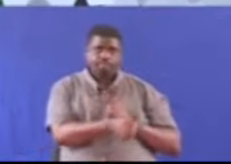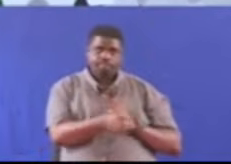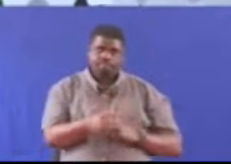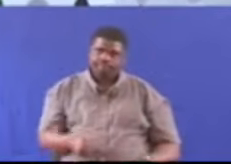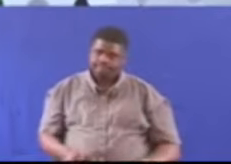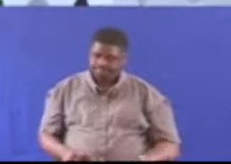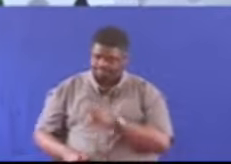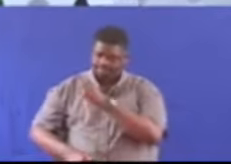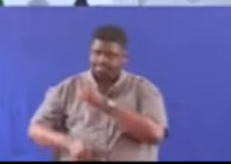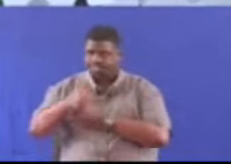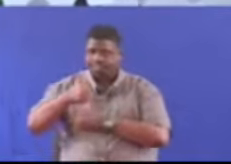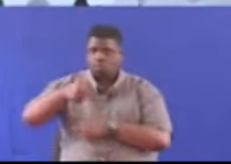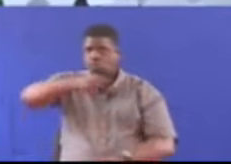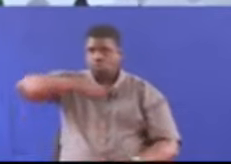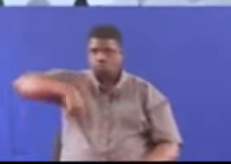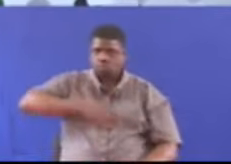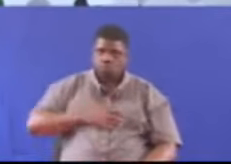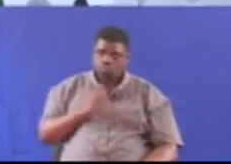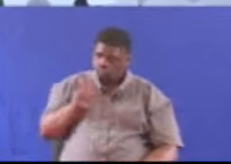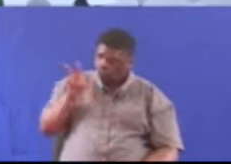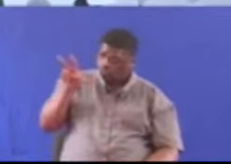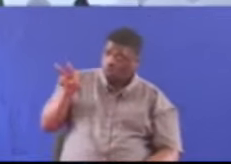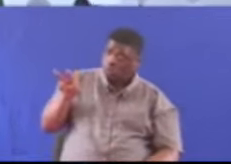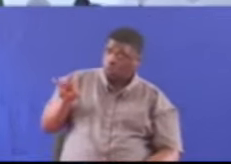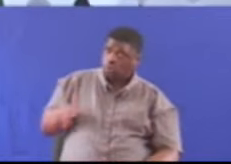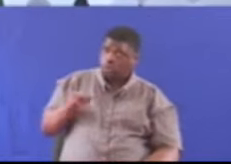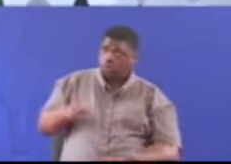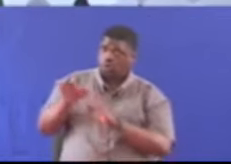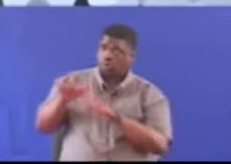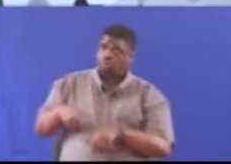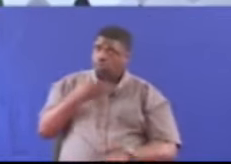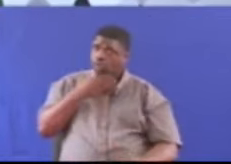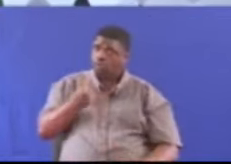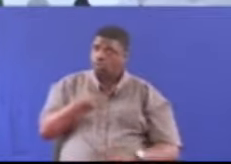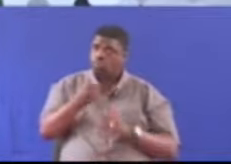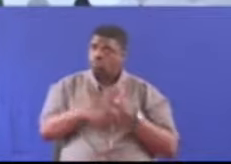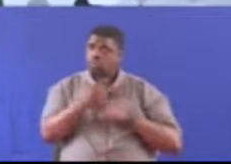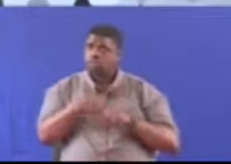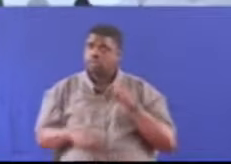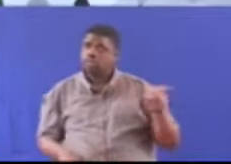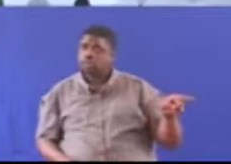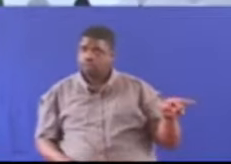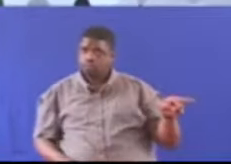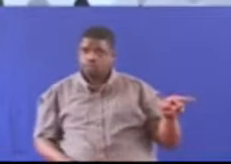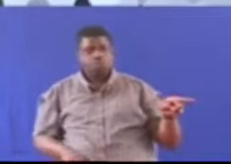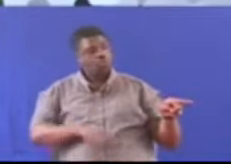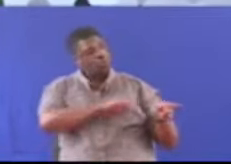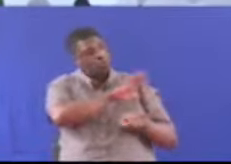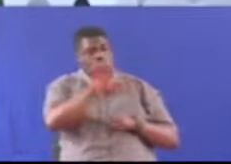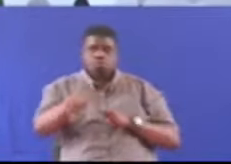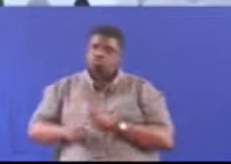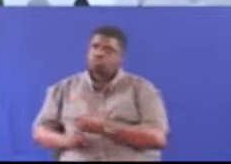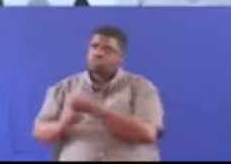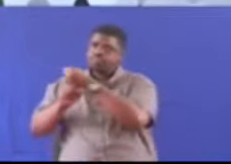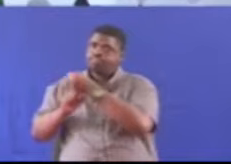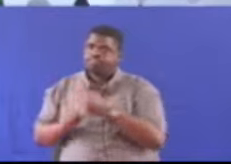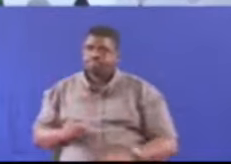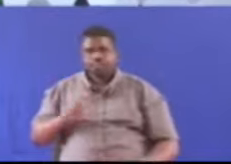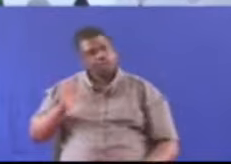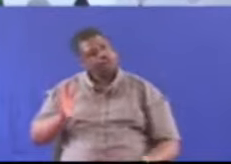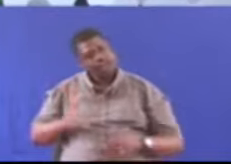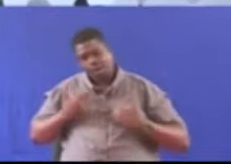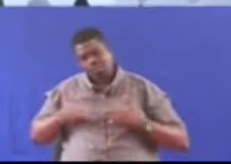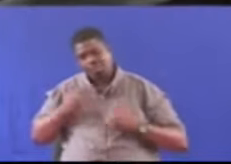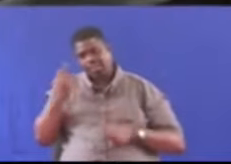wetu. Mnapowaona wale wabunge wanaume humu ndani, wote wanatuunga mkono. Nawapenda sana vijana